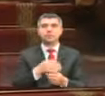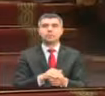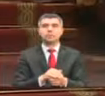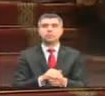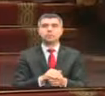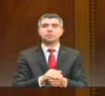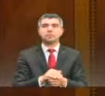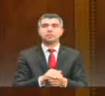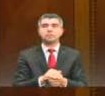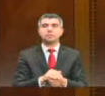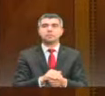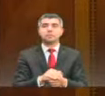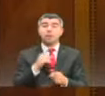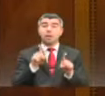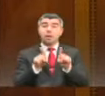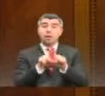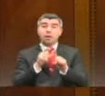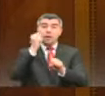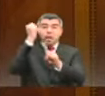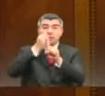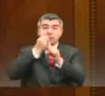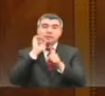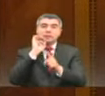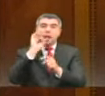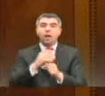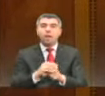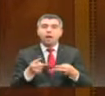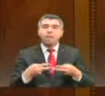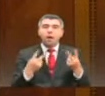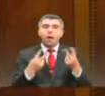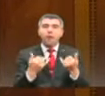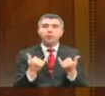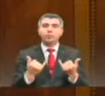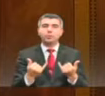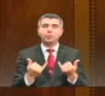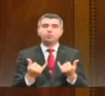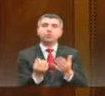ونكران ذات. إن تلك الإصلاحات تفتح اليوم آفاقاً جديدة